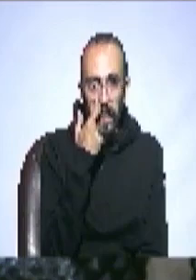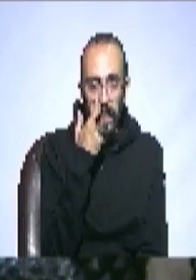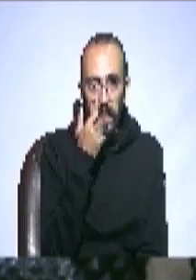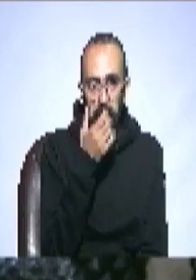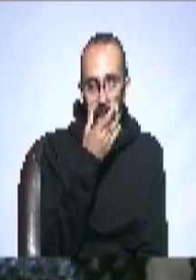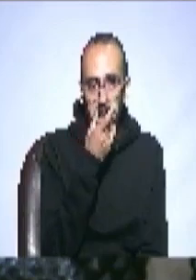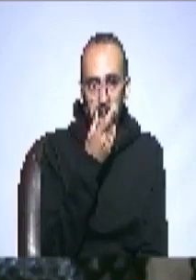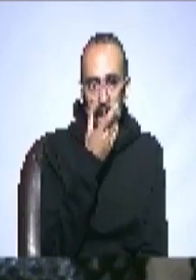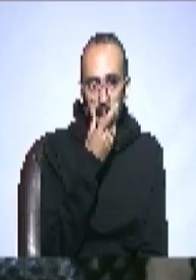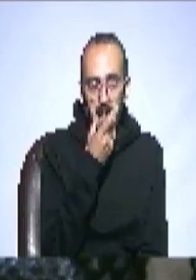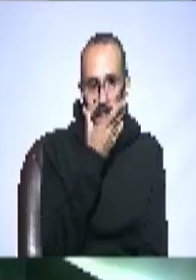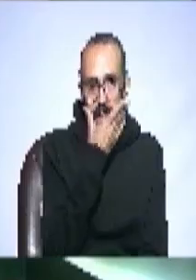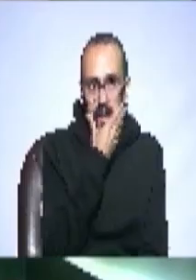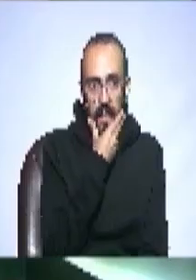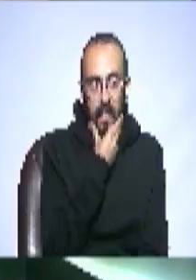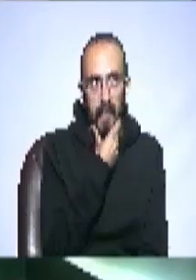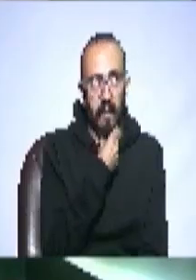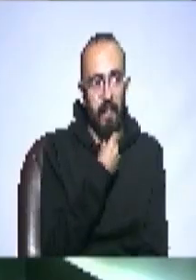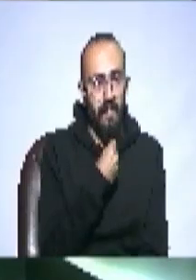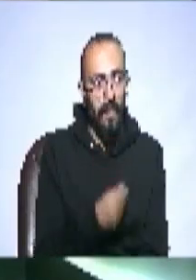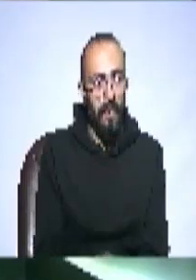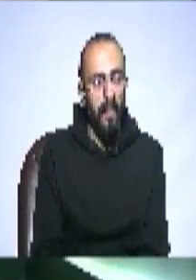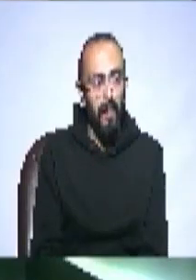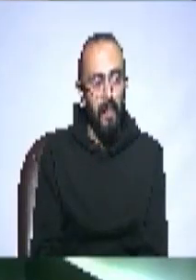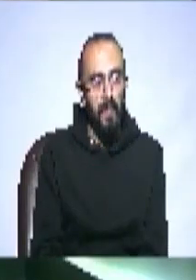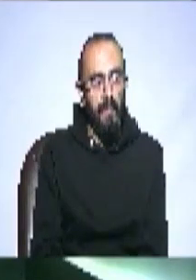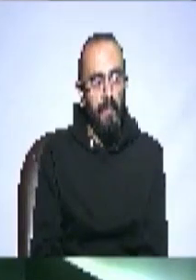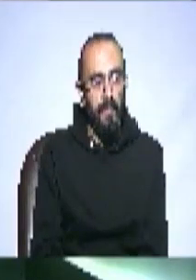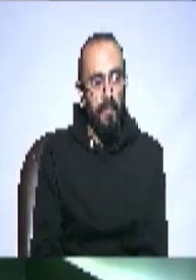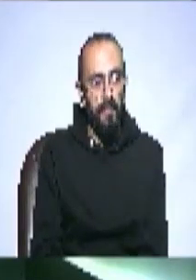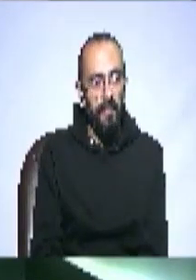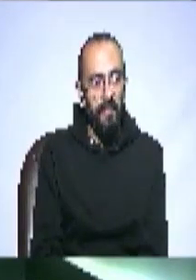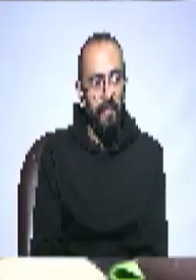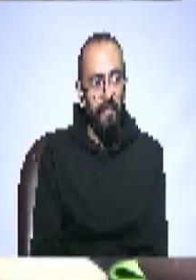كده عشان بس المنظر يبقى عالمي.